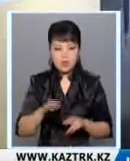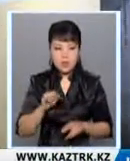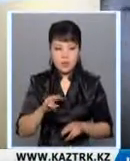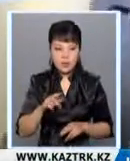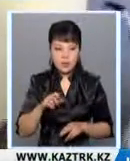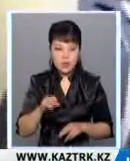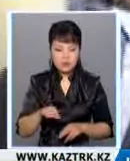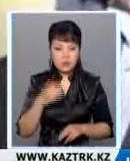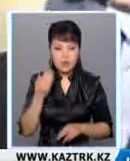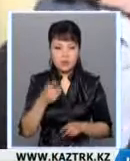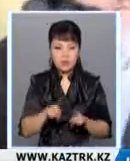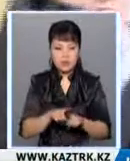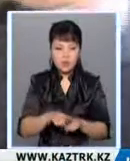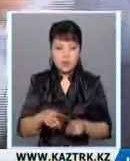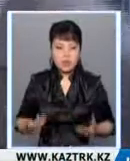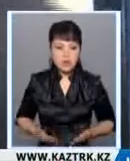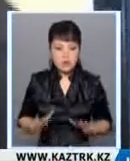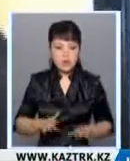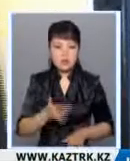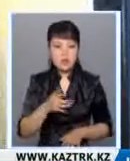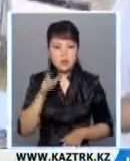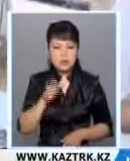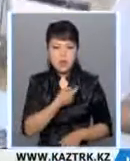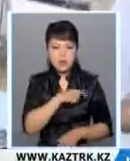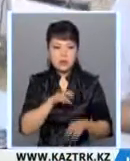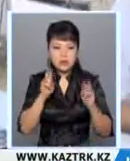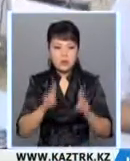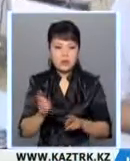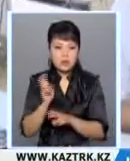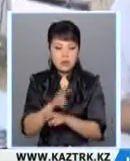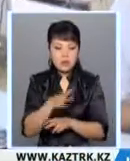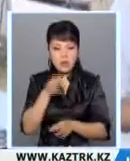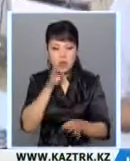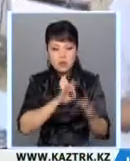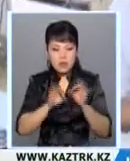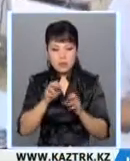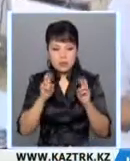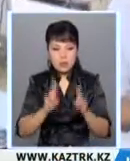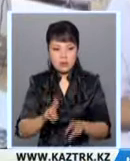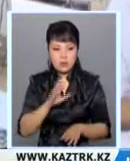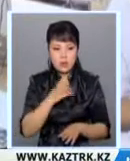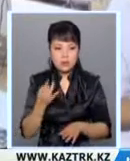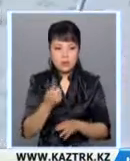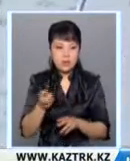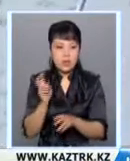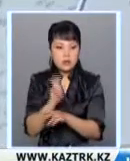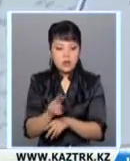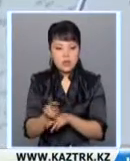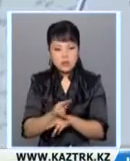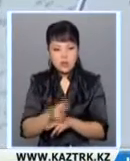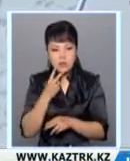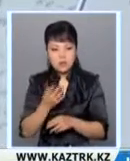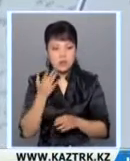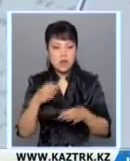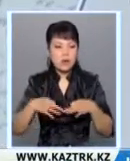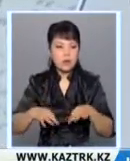Қызылсай ауылының тұрғыны. Ол терапевтке қаралды. Сырқатына шипа болады деген дәрілер алды. Бұл бір реттік шара ғой. Негізі ауылға жедел жәрдем